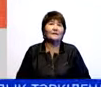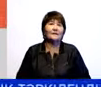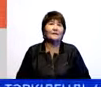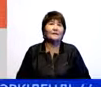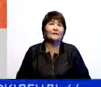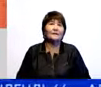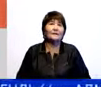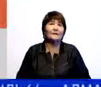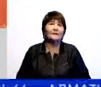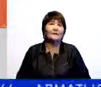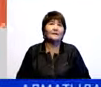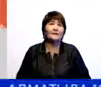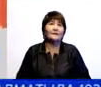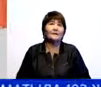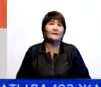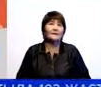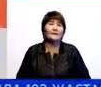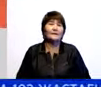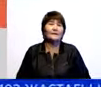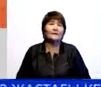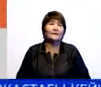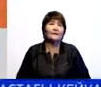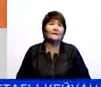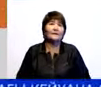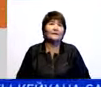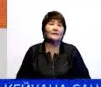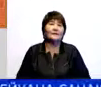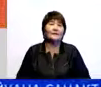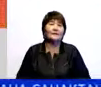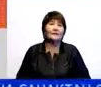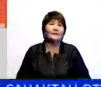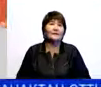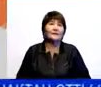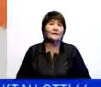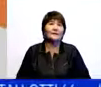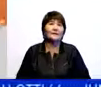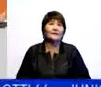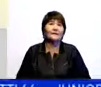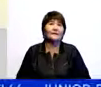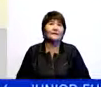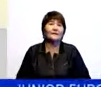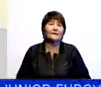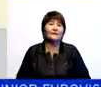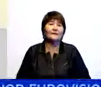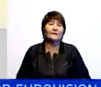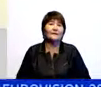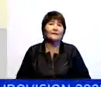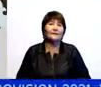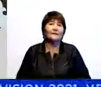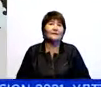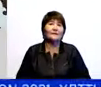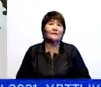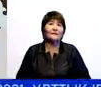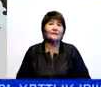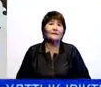өлеңіне ақындардың. Бірақ дәл сен сияқты деп айтпап ем, осылай айтар